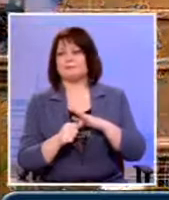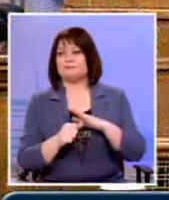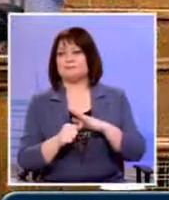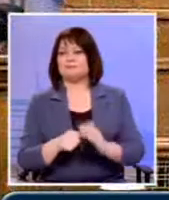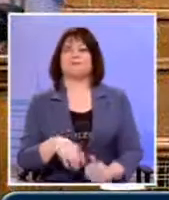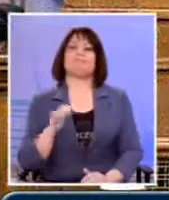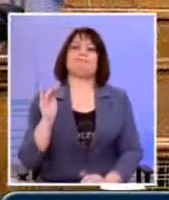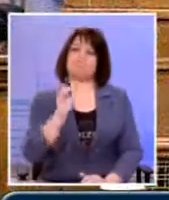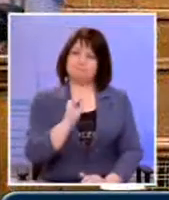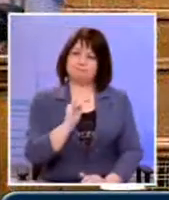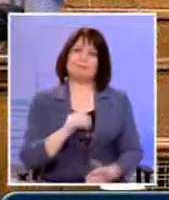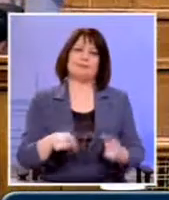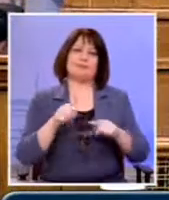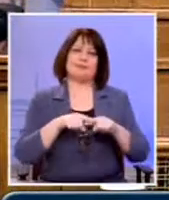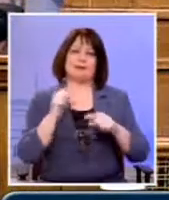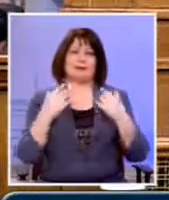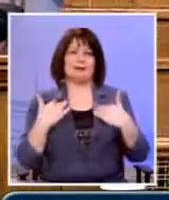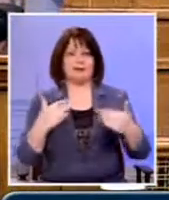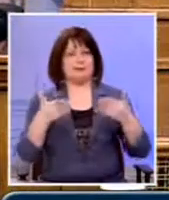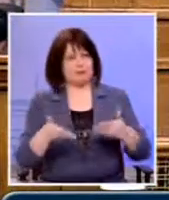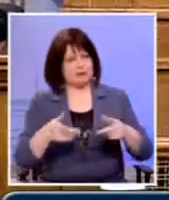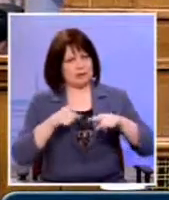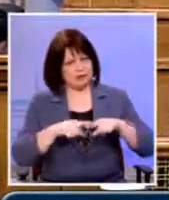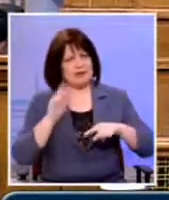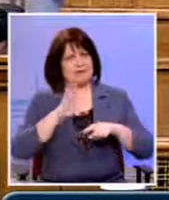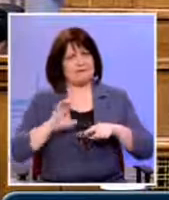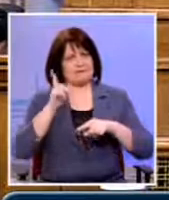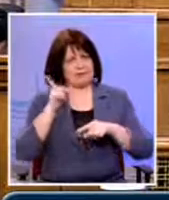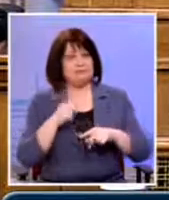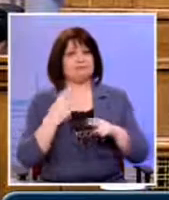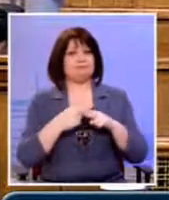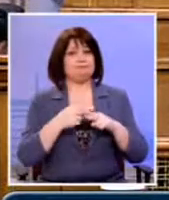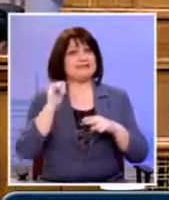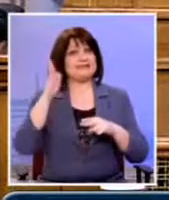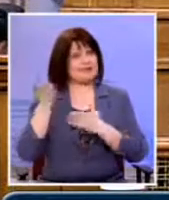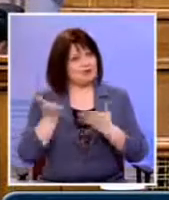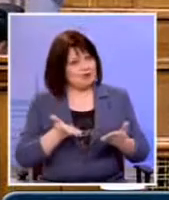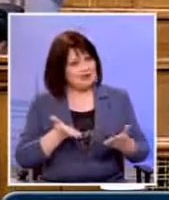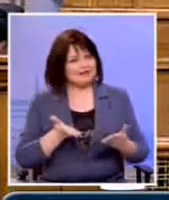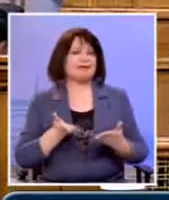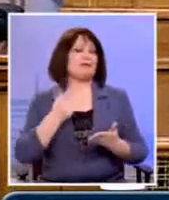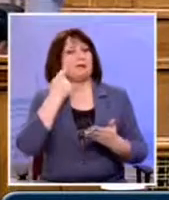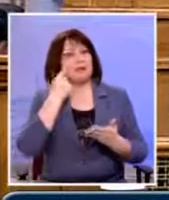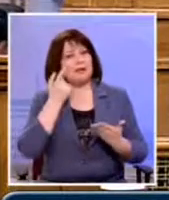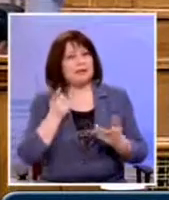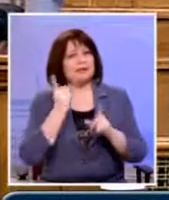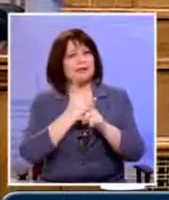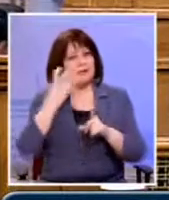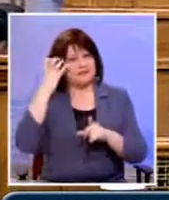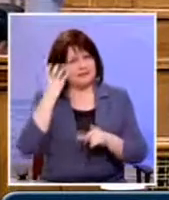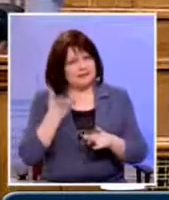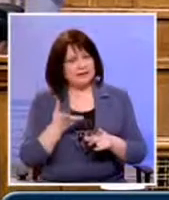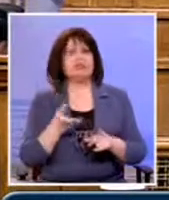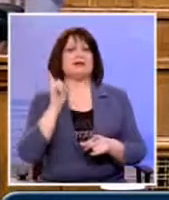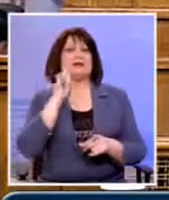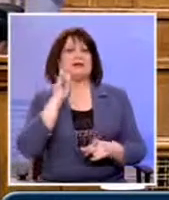Κύριοι συνάδελφοι στην Ελληνική Βουλή της στο Ευρωκοινοβούλιο, αξιότιμοι ξένοι παρατηρητές και ειδικοί,